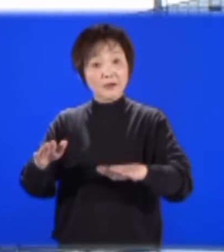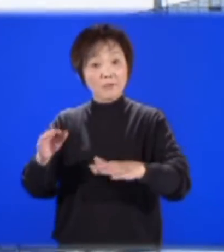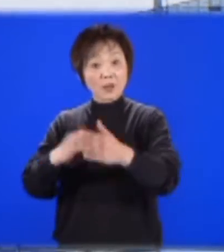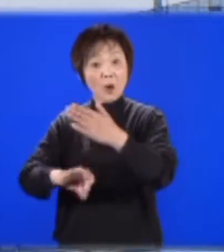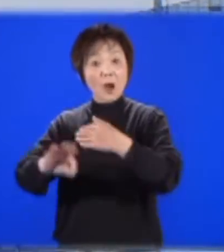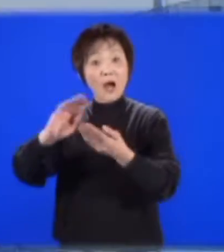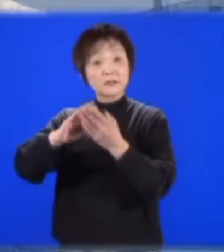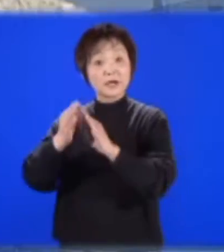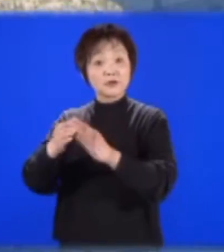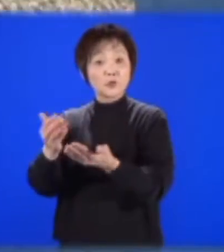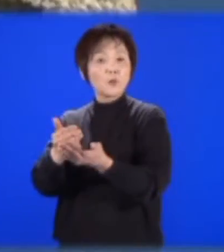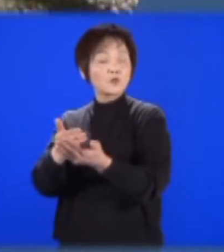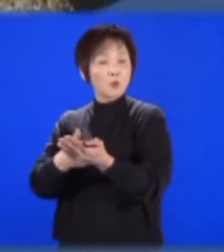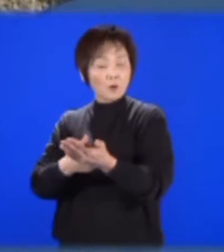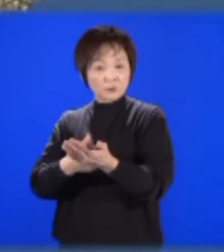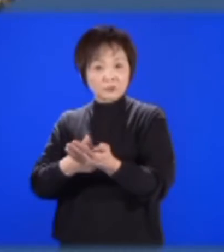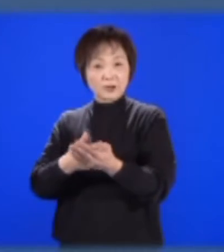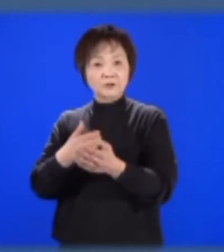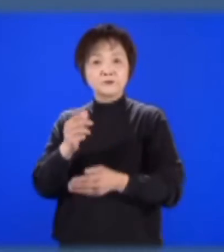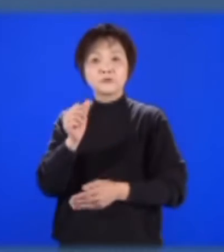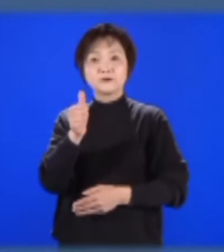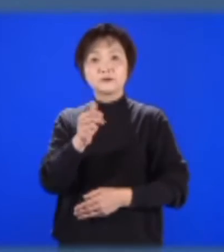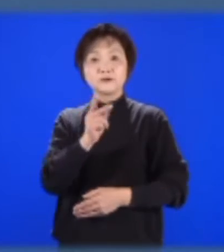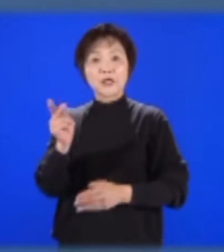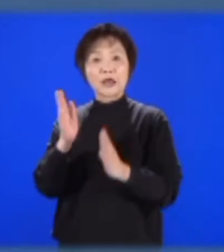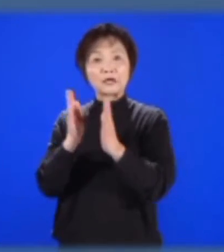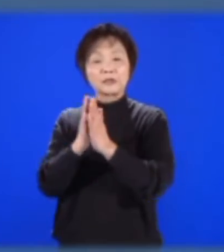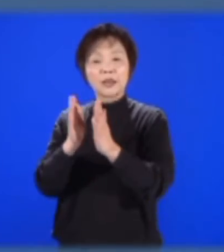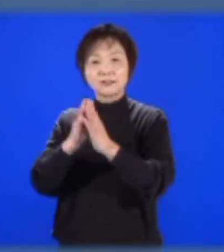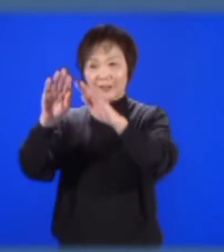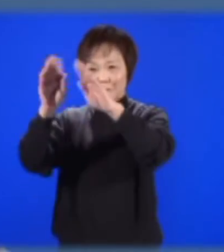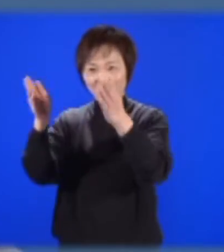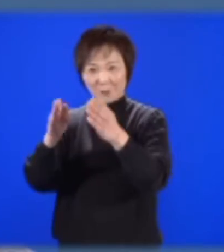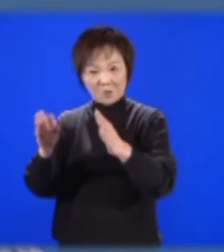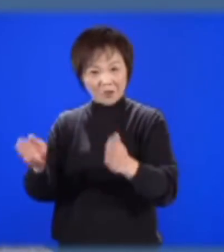の常夜灯から四日市の東海道がスタートします。